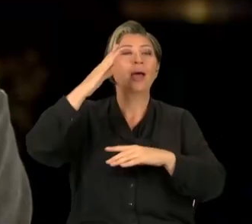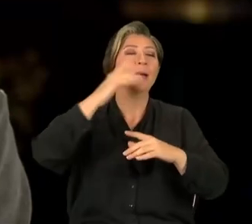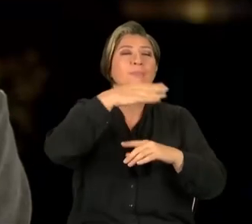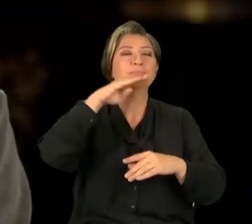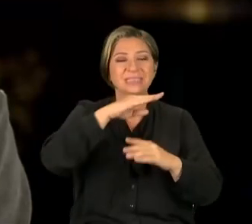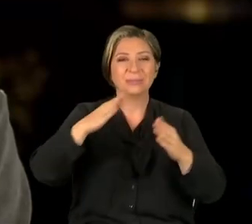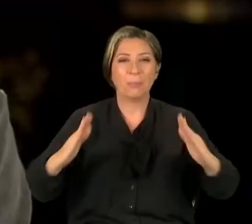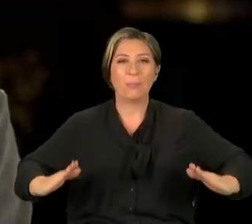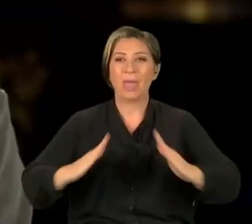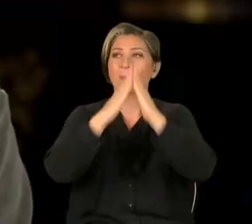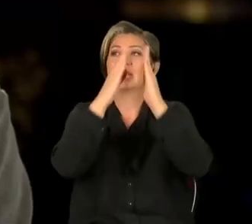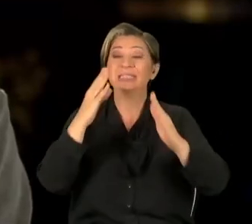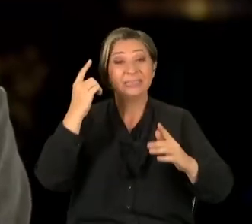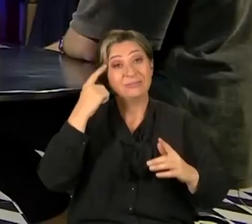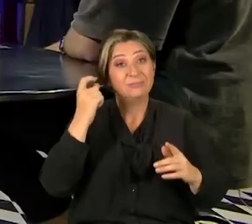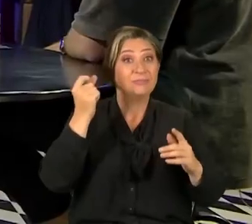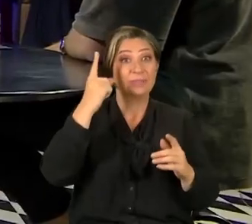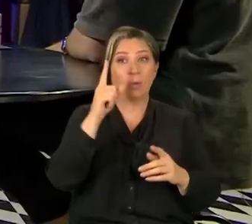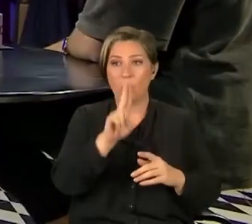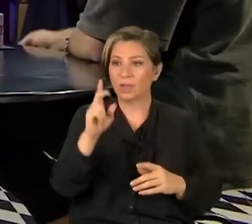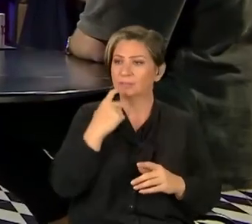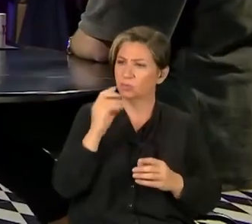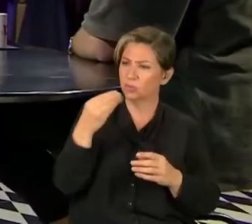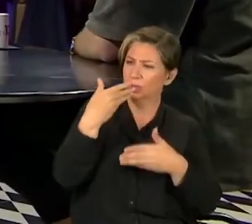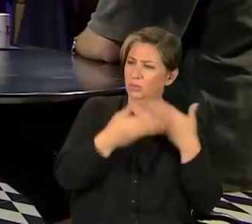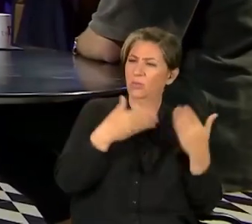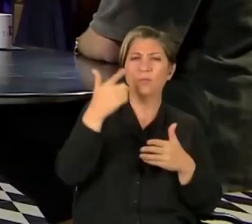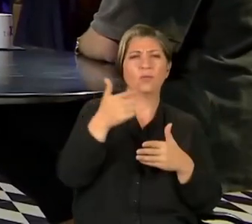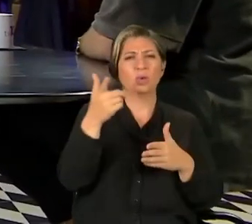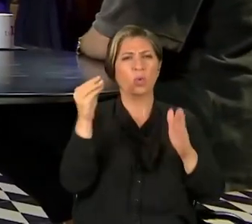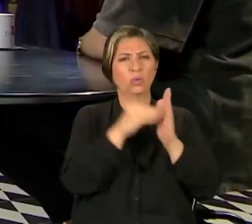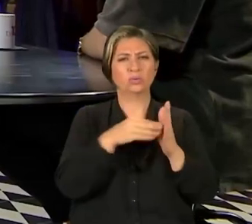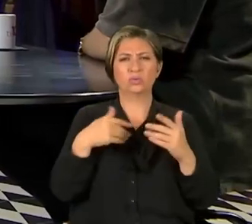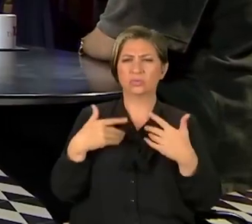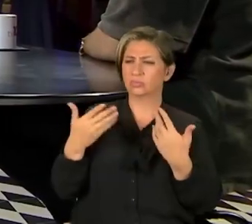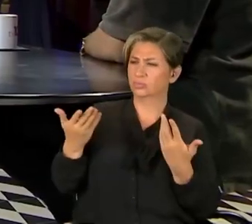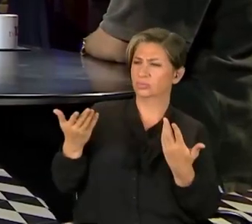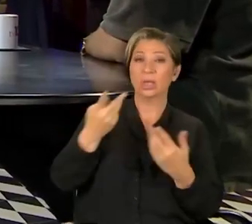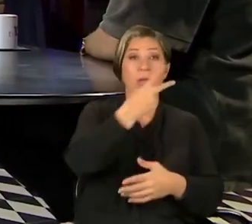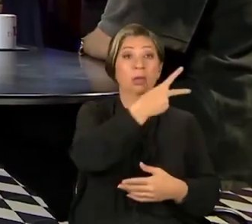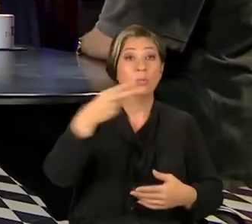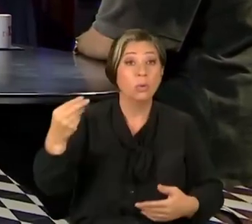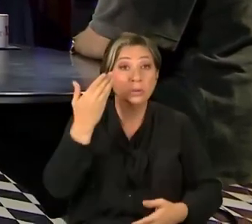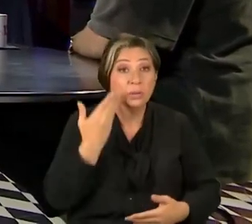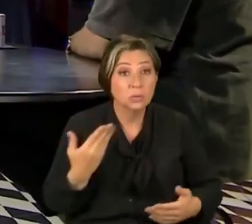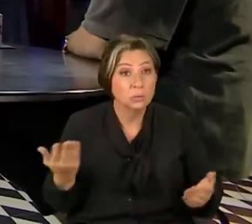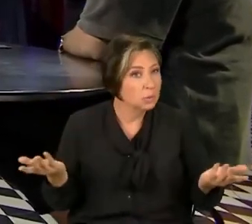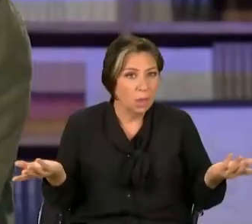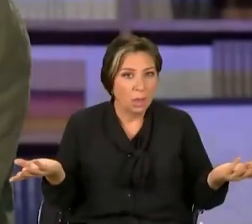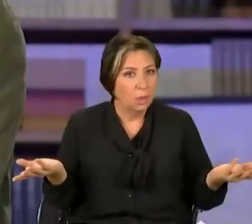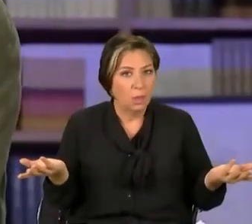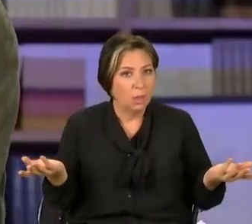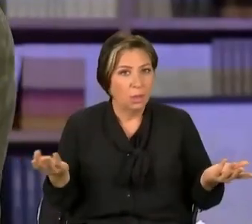anlatmış 17 yaşında çocuk piramitlerin Sırrı diye video koymuş 2 milyon izlenmiş nasıl ya